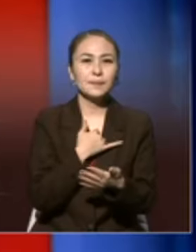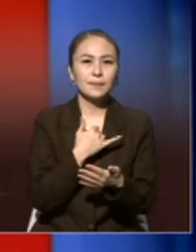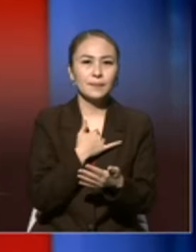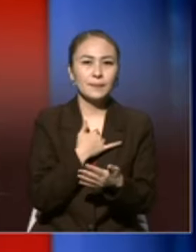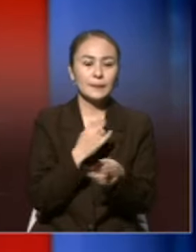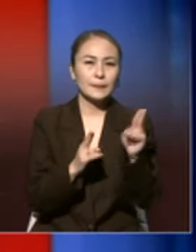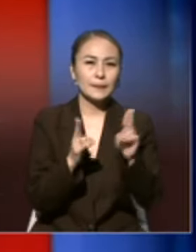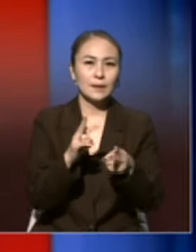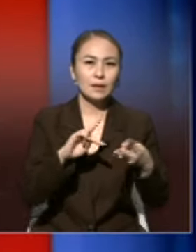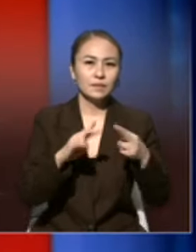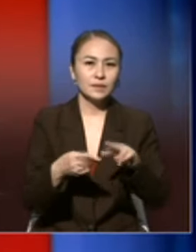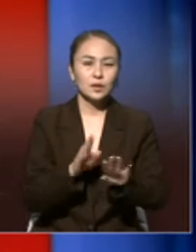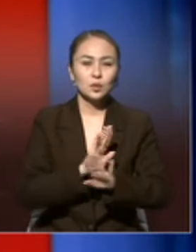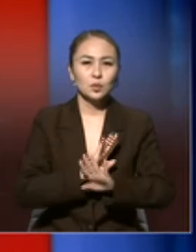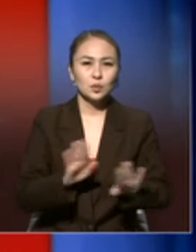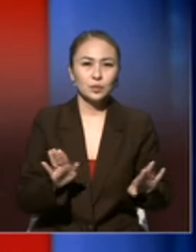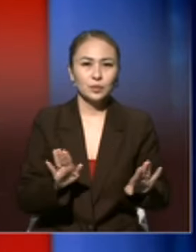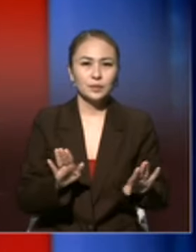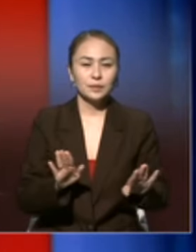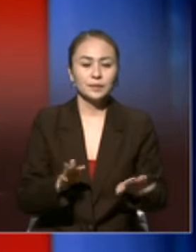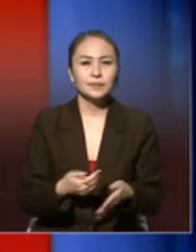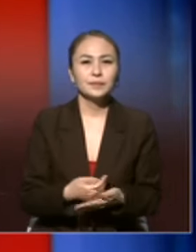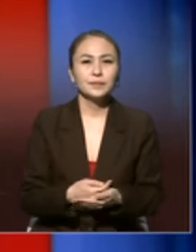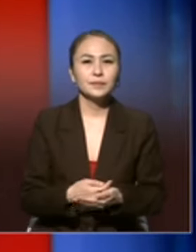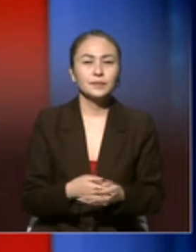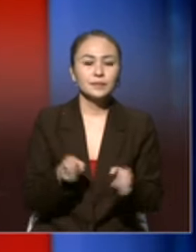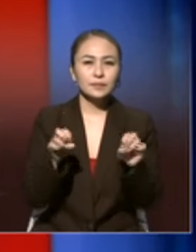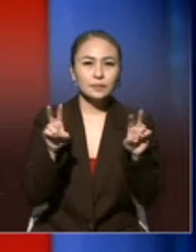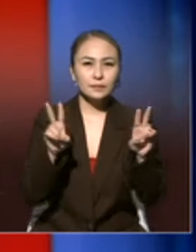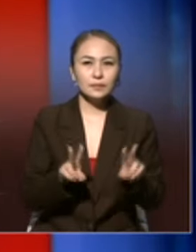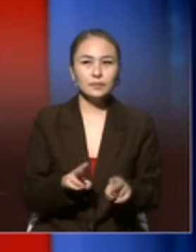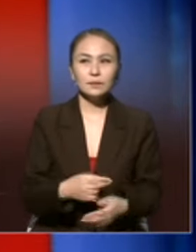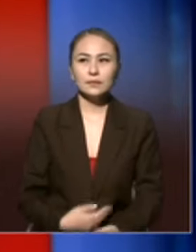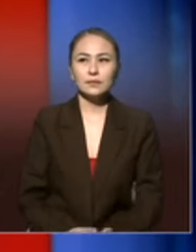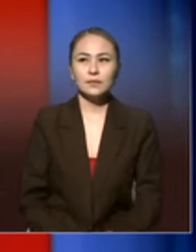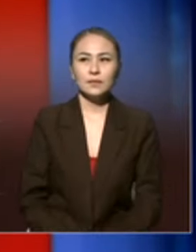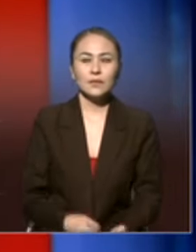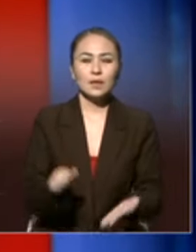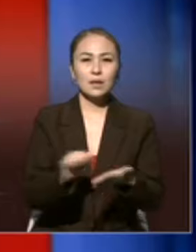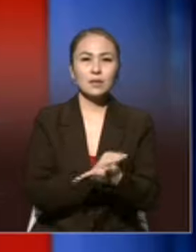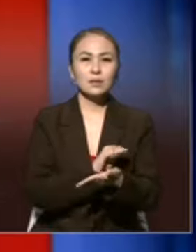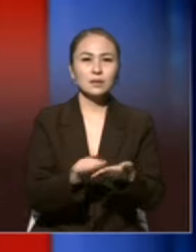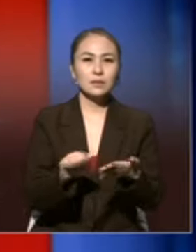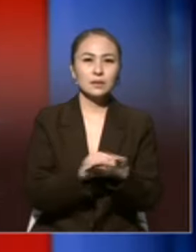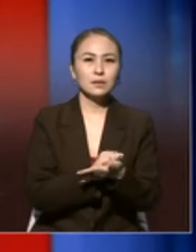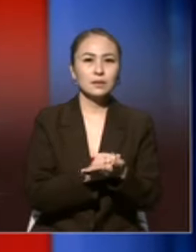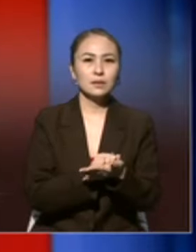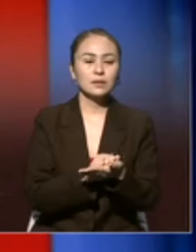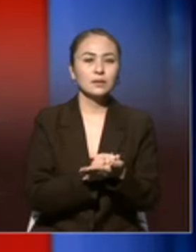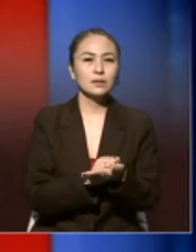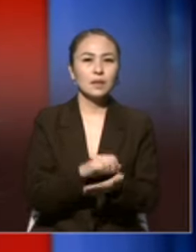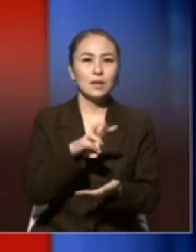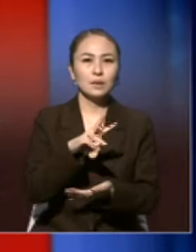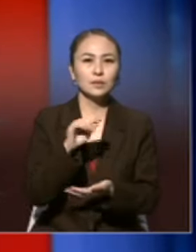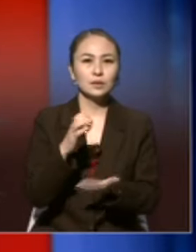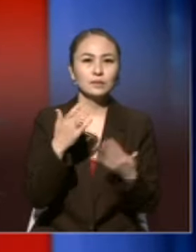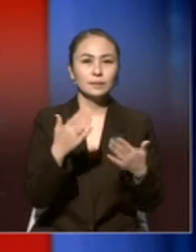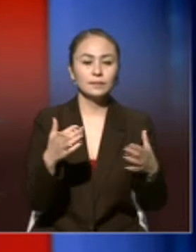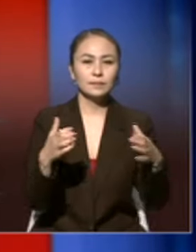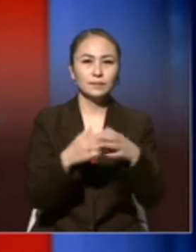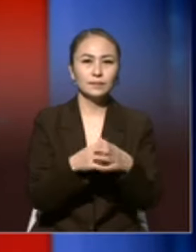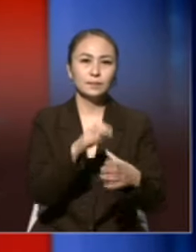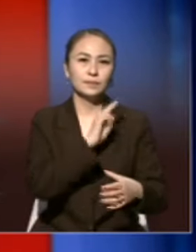мынау жүйені ауыстырмай айтып отырмын ғой. Біз арнайы мынау қағазға төтенше жағдайлар министрлігі сіз